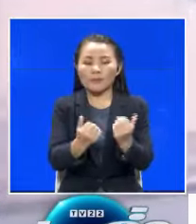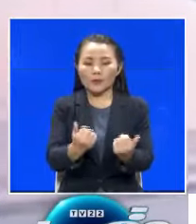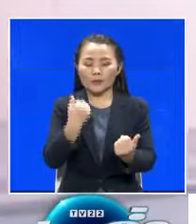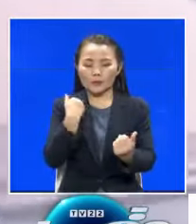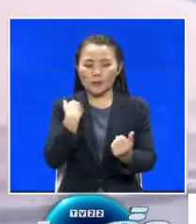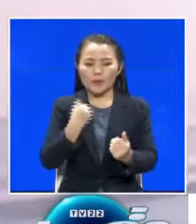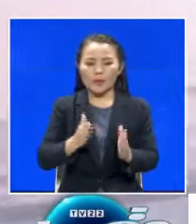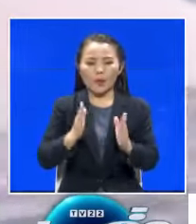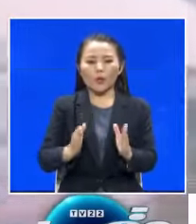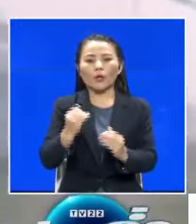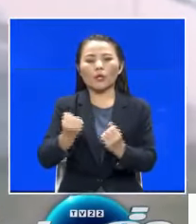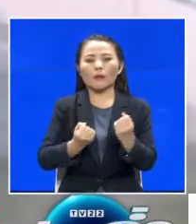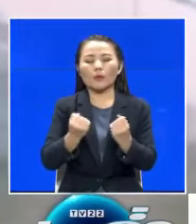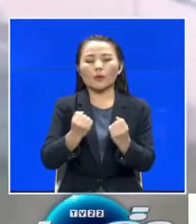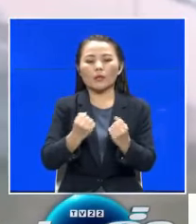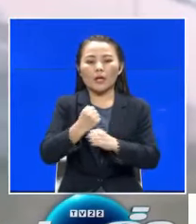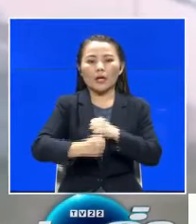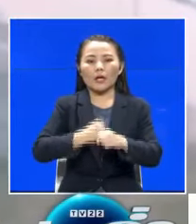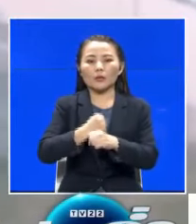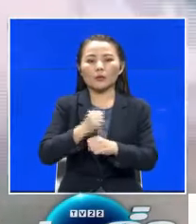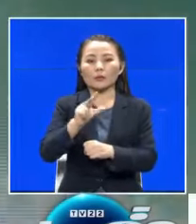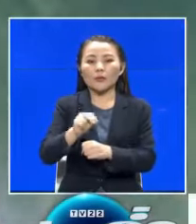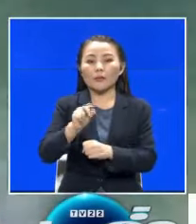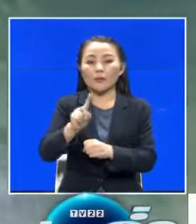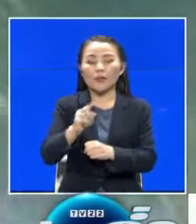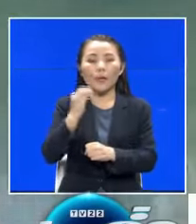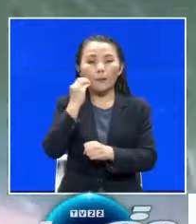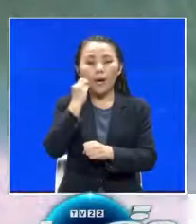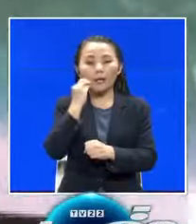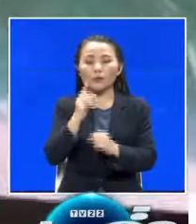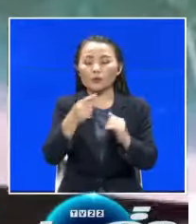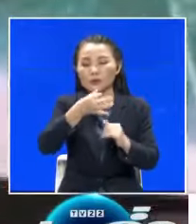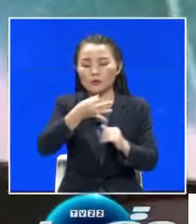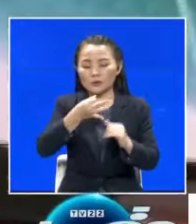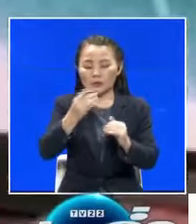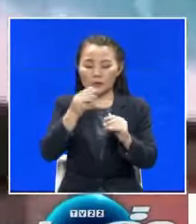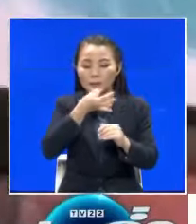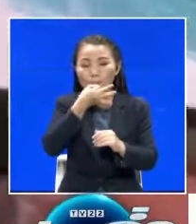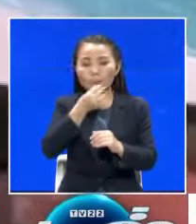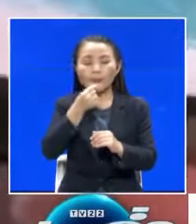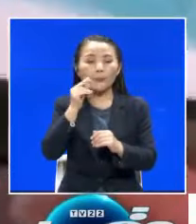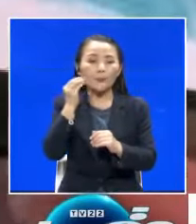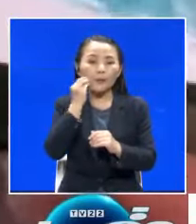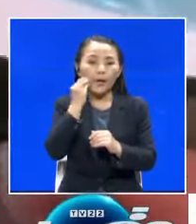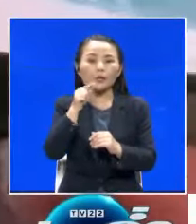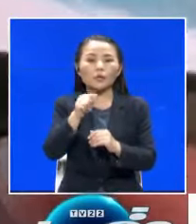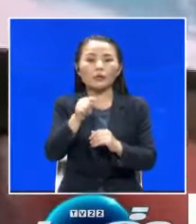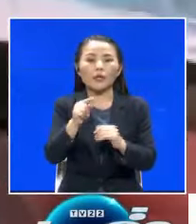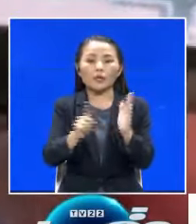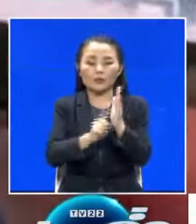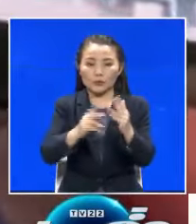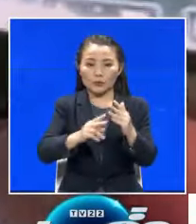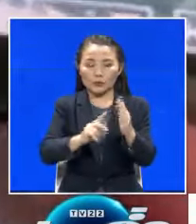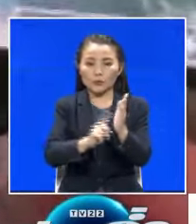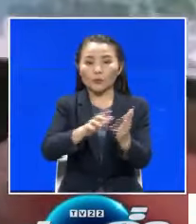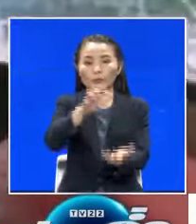ามีนายคุณากรหัสกันอายุ31ปีชาวจังหวัดสมุทรปราการคนนี้เป็นผู้ต้องหานะ ค่ะ ขับขี่รถยนต์เชฟ